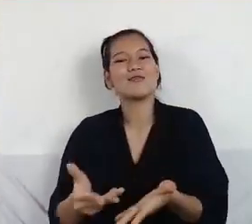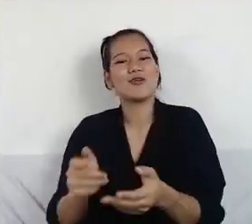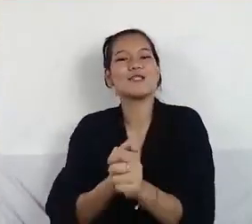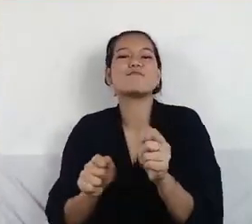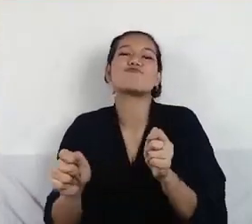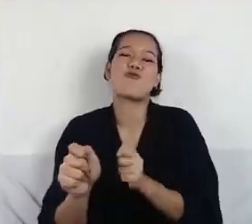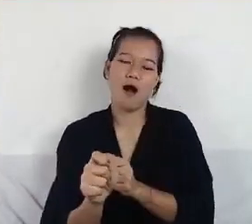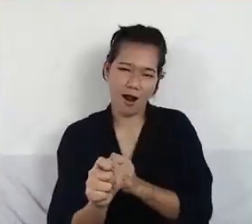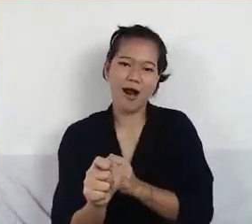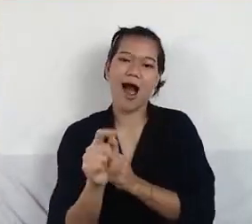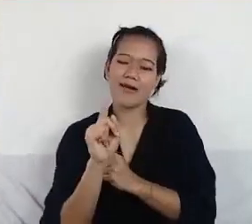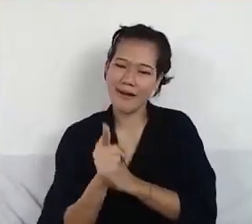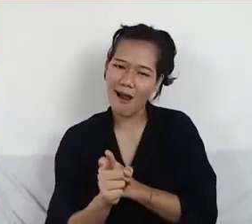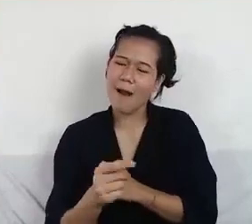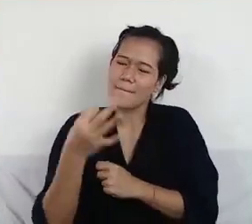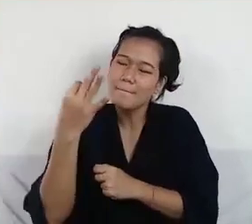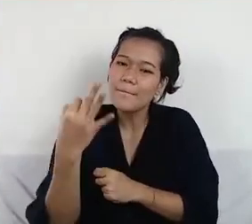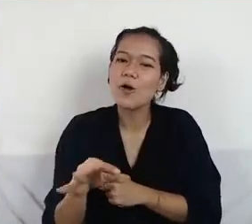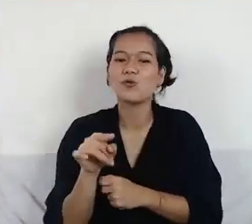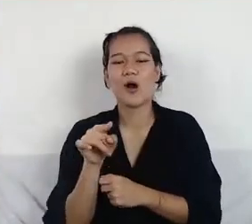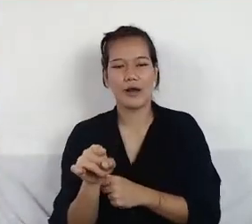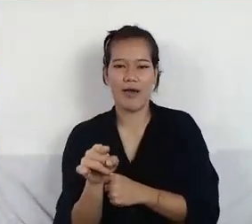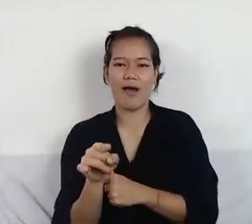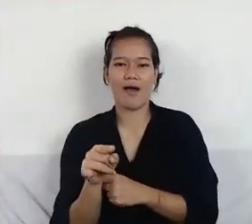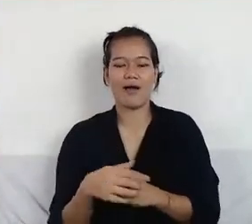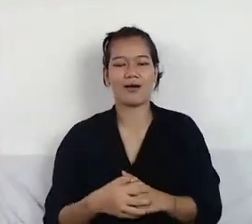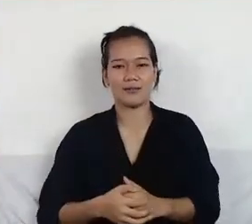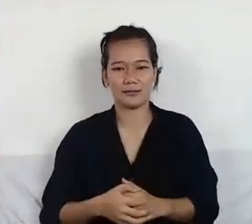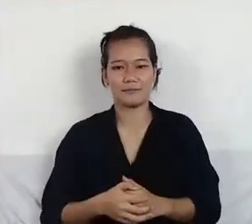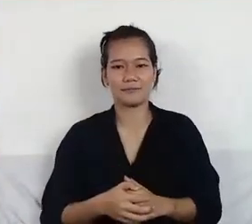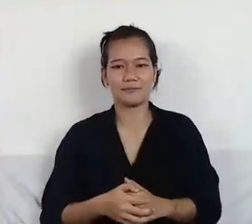terjadi pembaruan, terjadi perubahan.